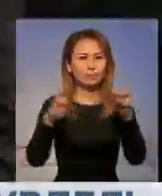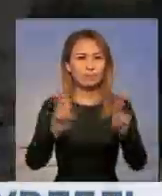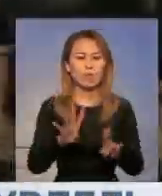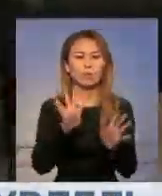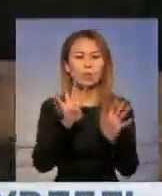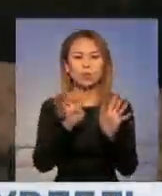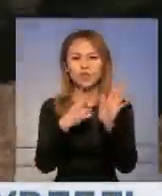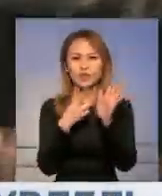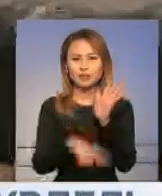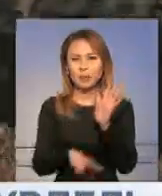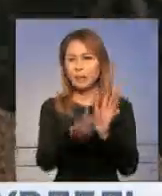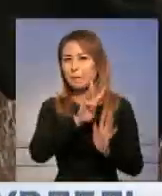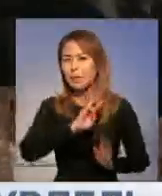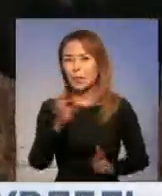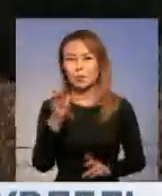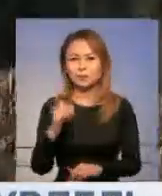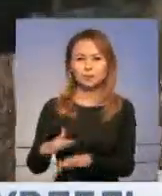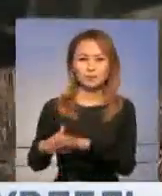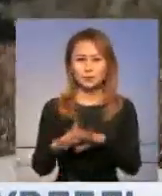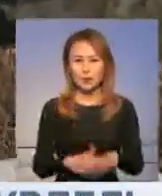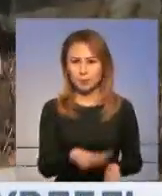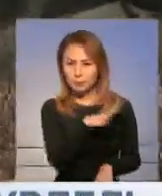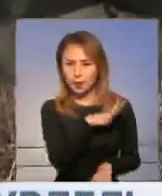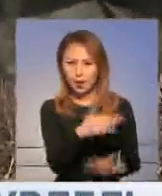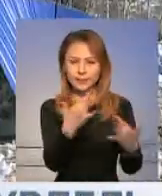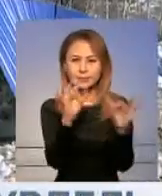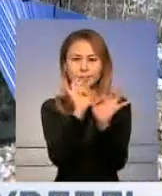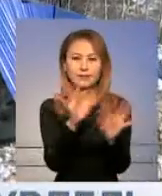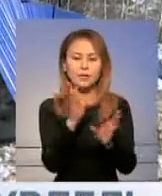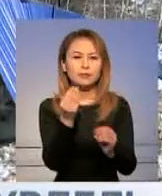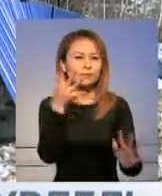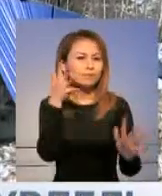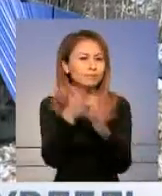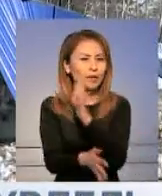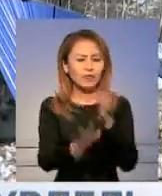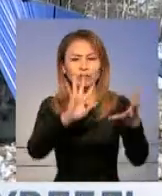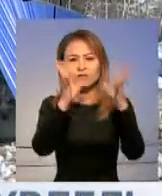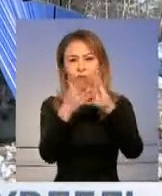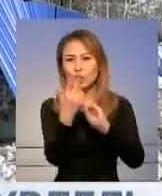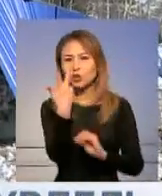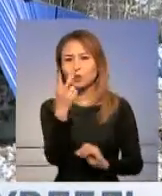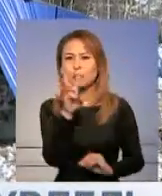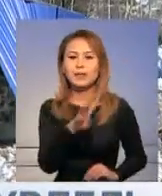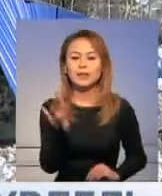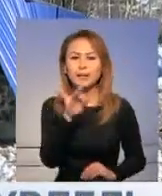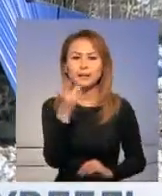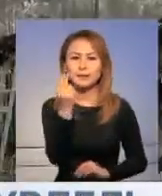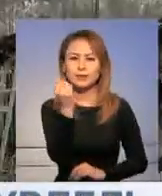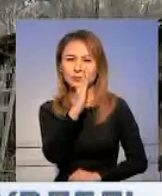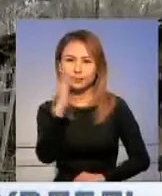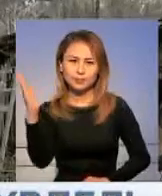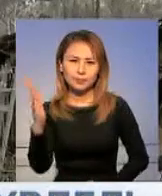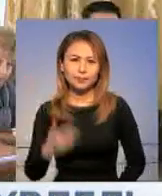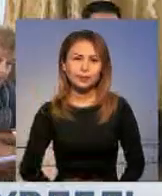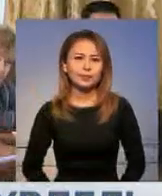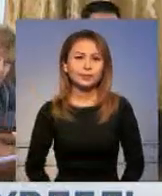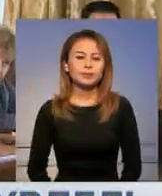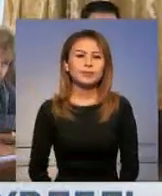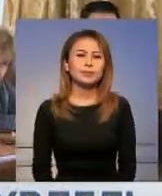қордан 470 миллион теңге бөлініпті. Болжам бойынша келген шығын көлемі 3 миллиард теңгеден асады.